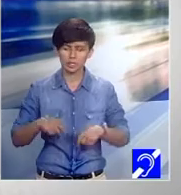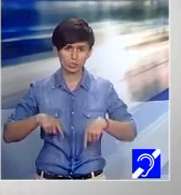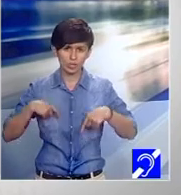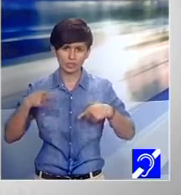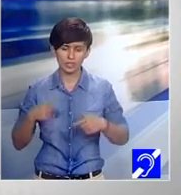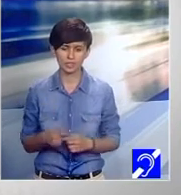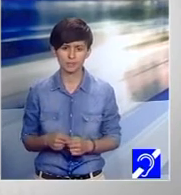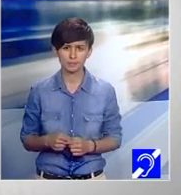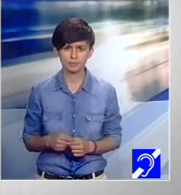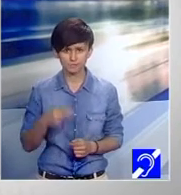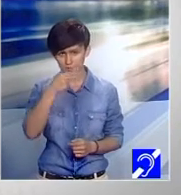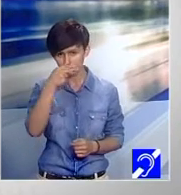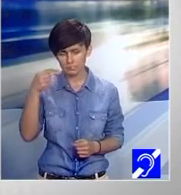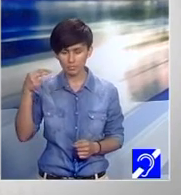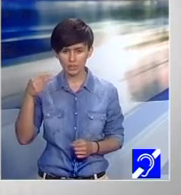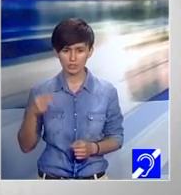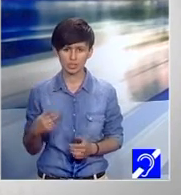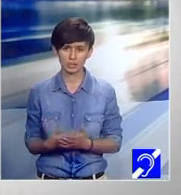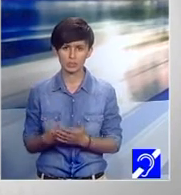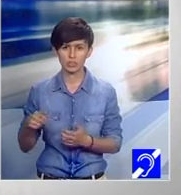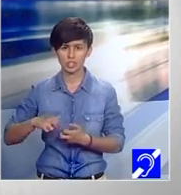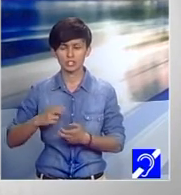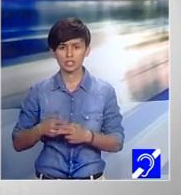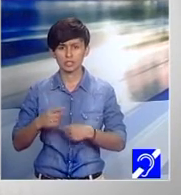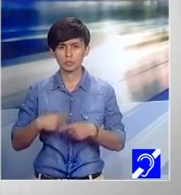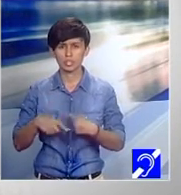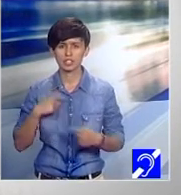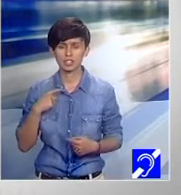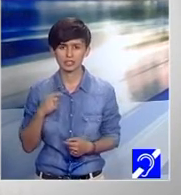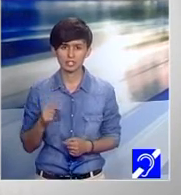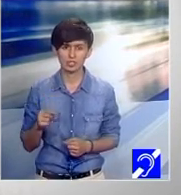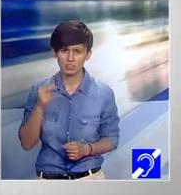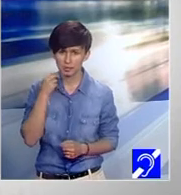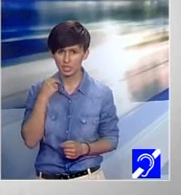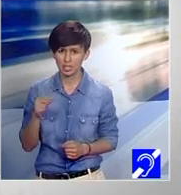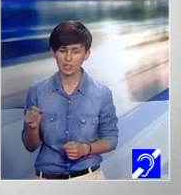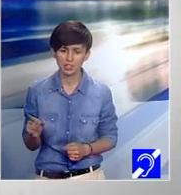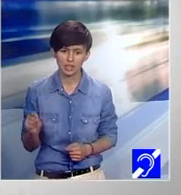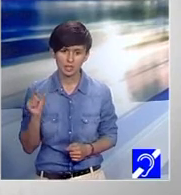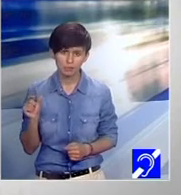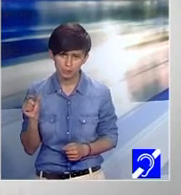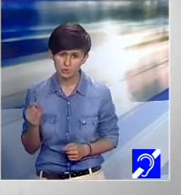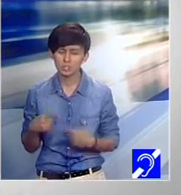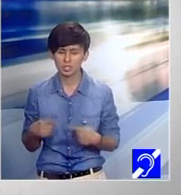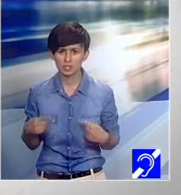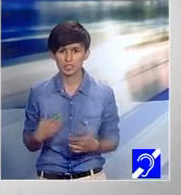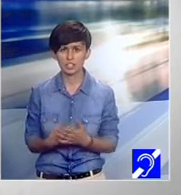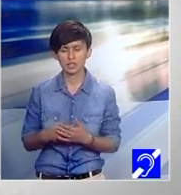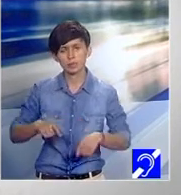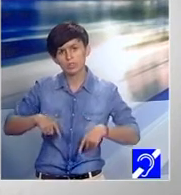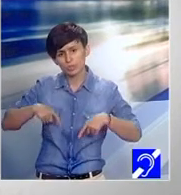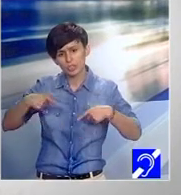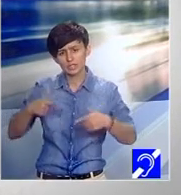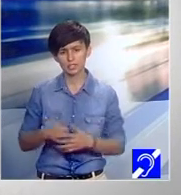al acestei afecțiuni este dietă pentru viață, adică le scoatem proteinele în exces din alimente și le